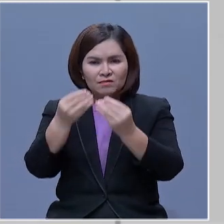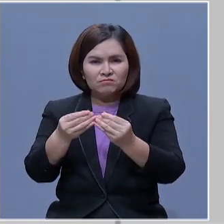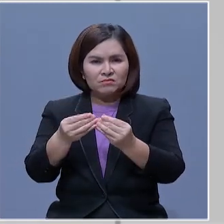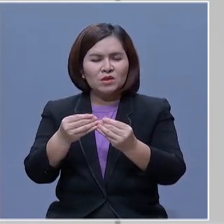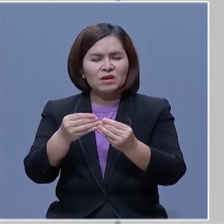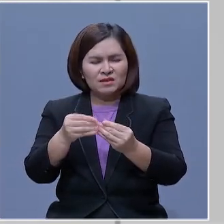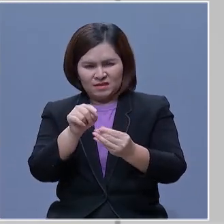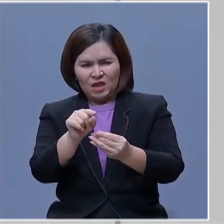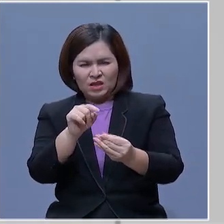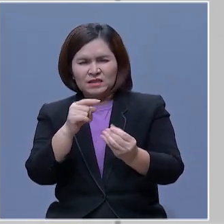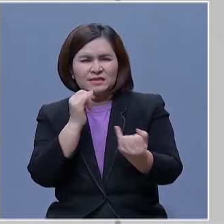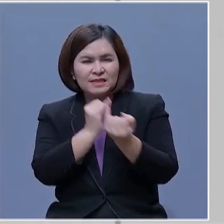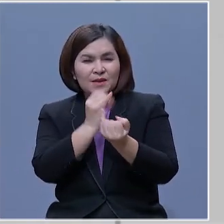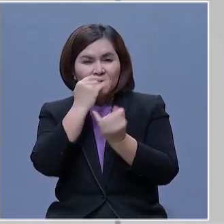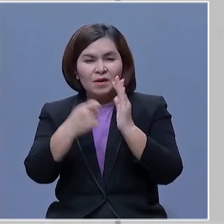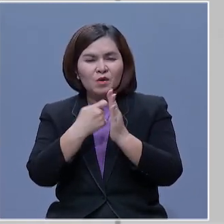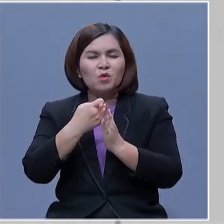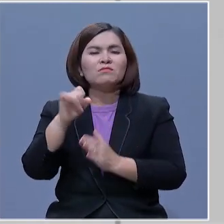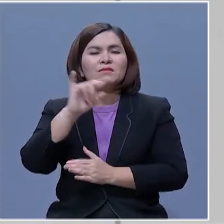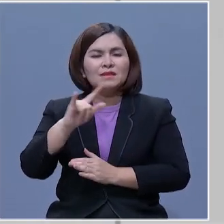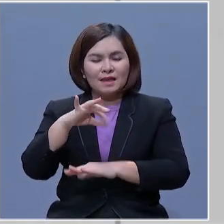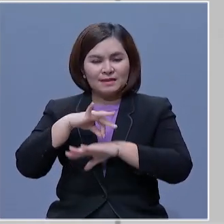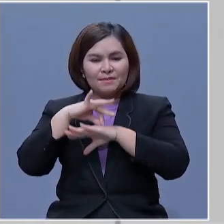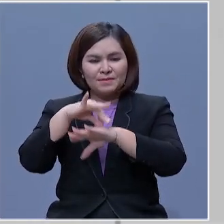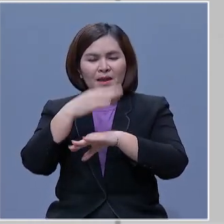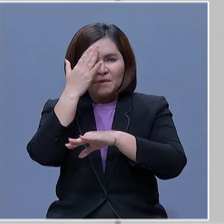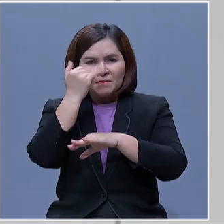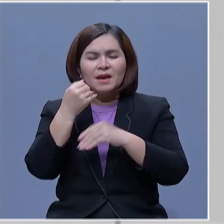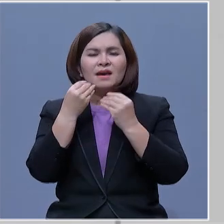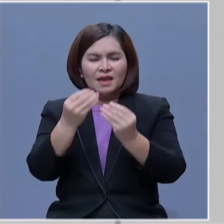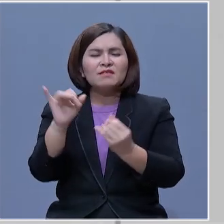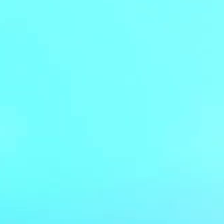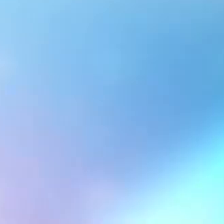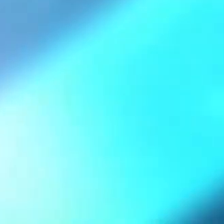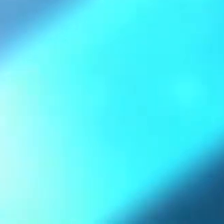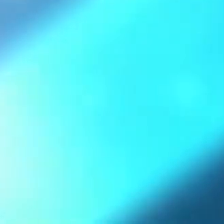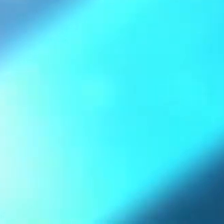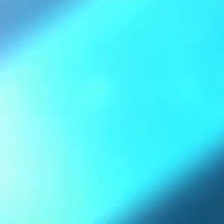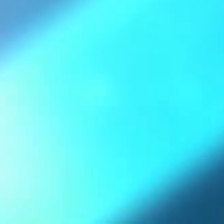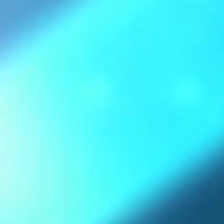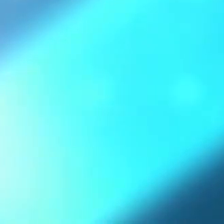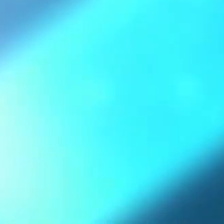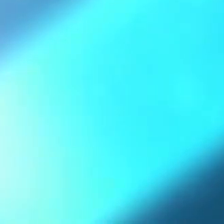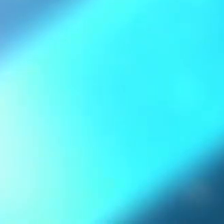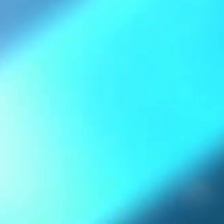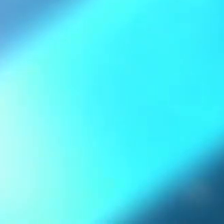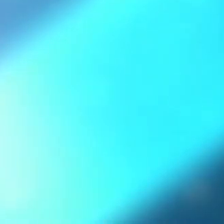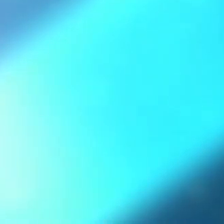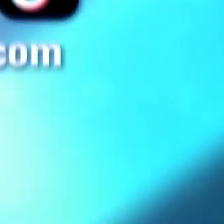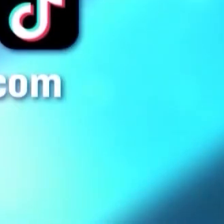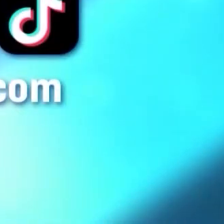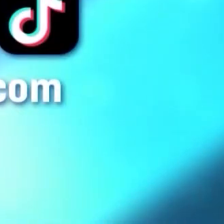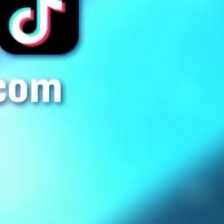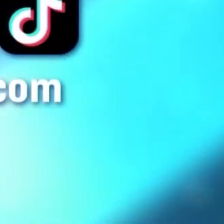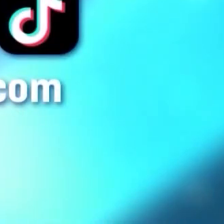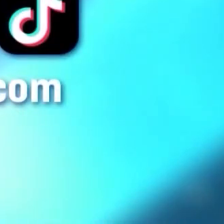เหมือนเป็นญาติของตัวเองอ่ะคือแบบแต่งตั้งคนกันเองอ่ะอะไรประมาณนี้นะคะติดตามPPTV HD 36ได้ทุก